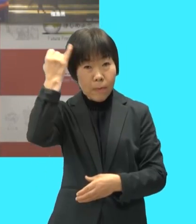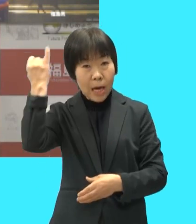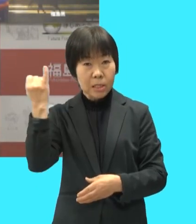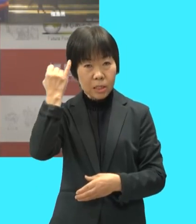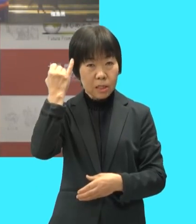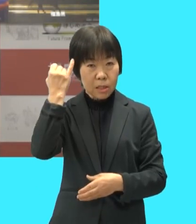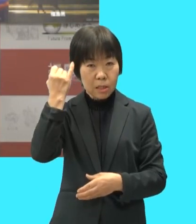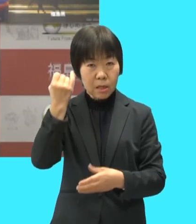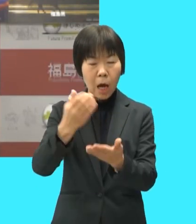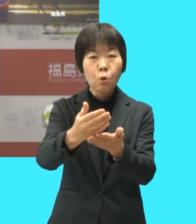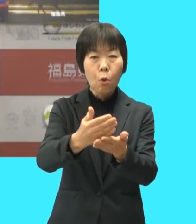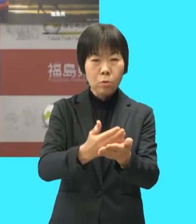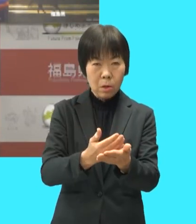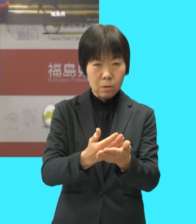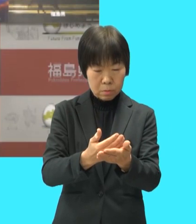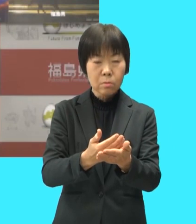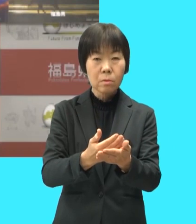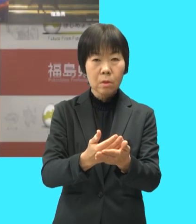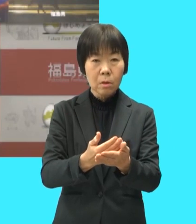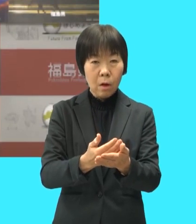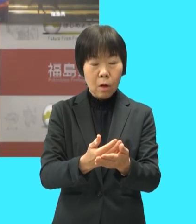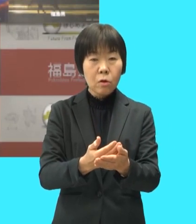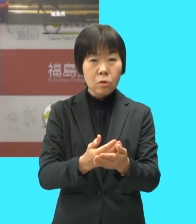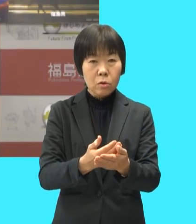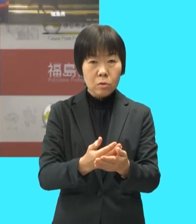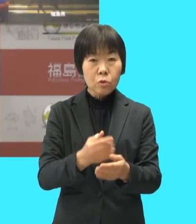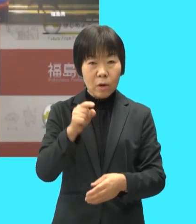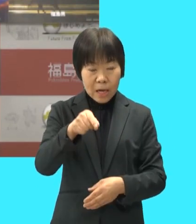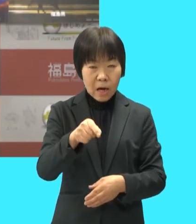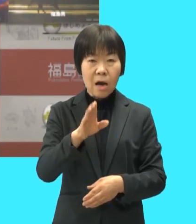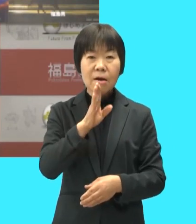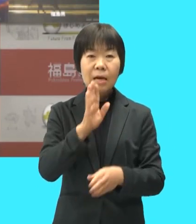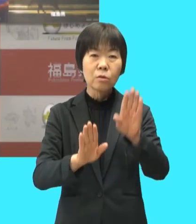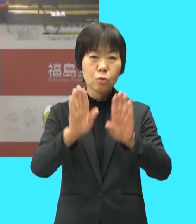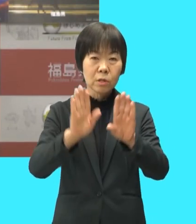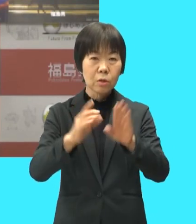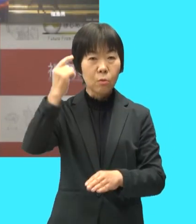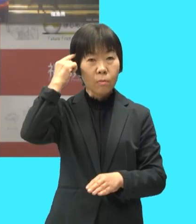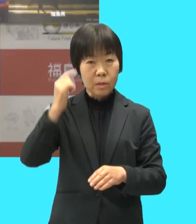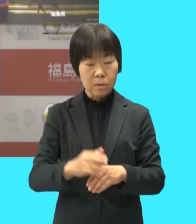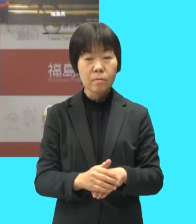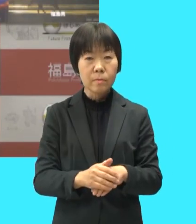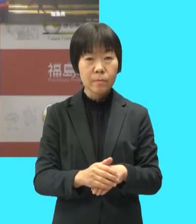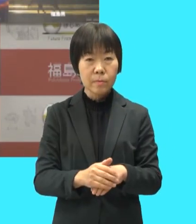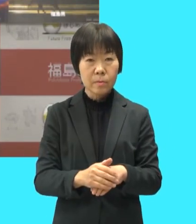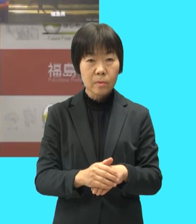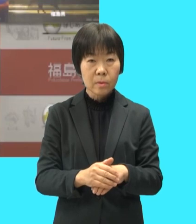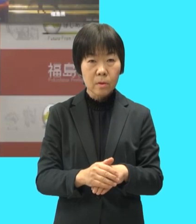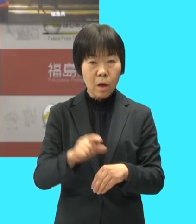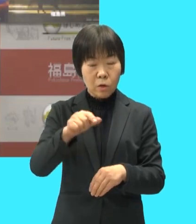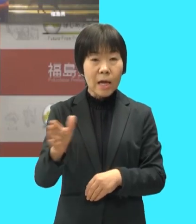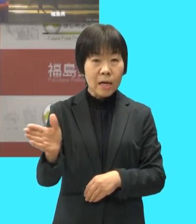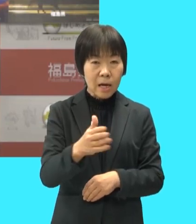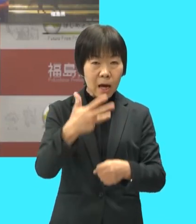常に色濃く残っている、それが香港の現状かと思います。したがってそれから